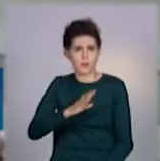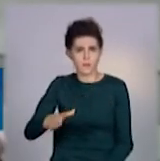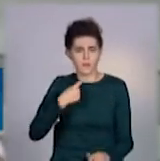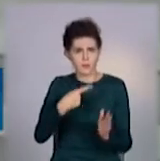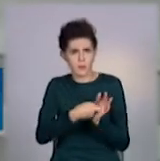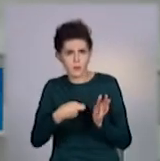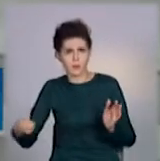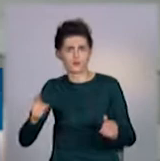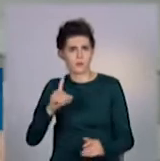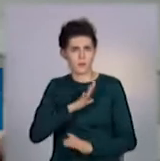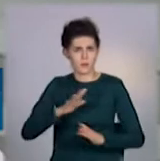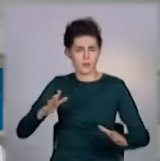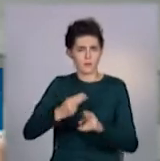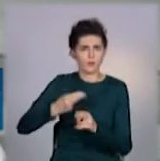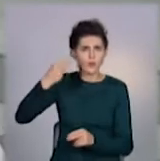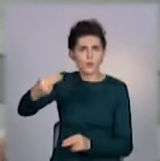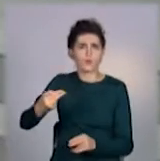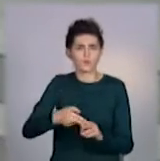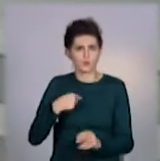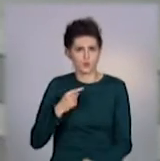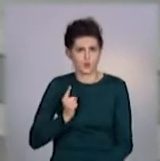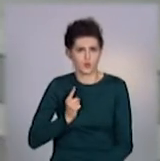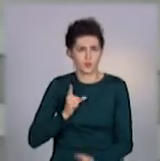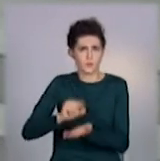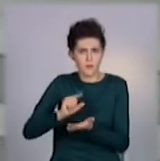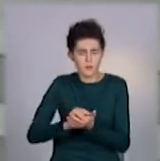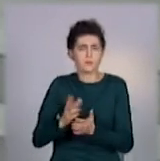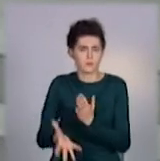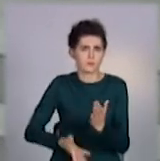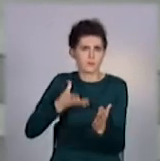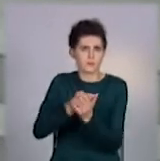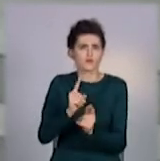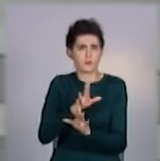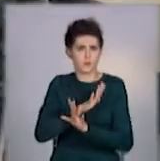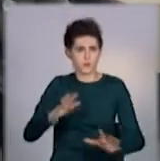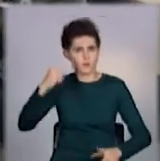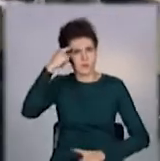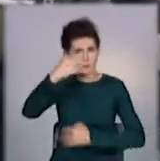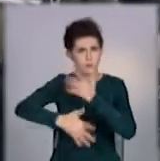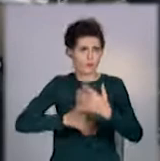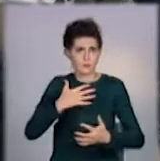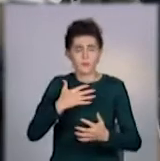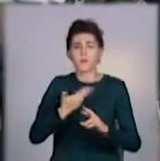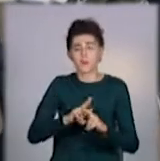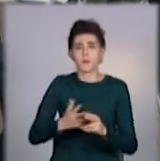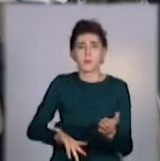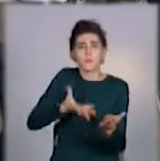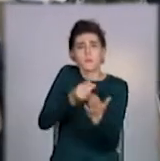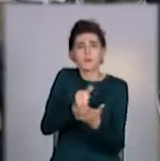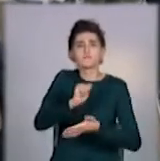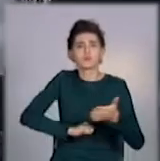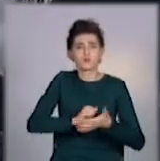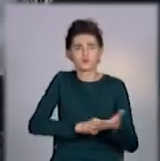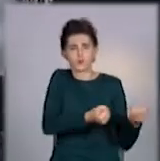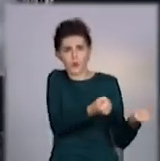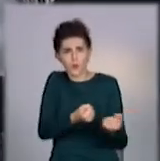поки прийде пенсія, щоб я платити змогла, щоб не було опять мені там щось не нахімічили. Виплати затримують, бо з державної